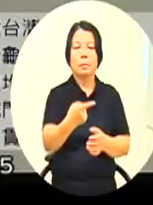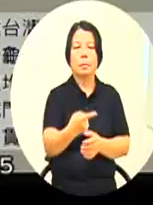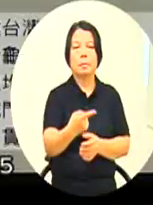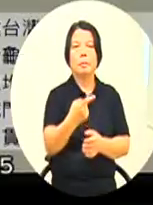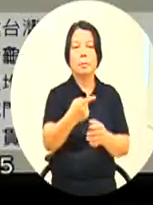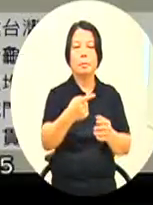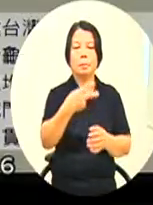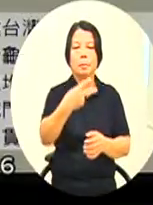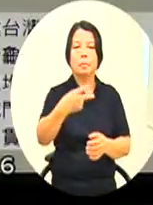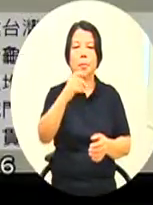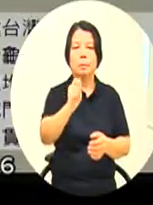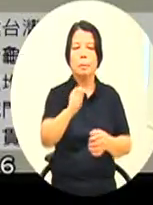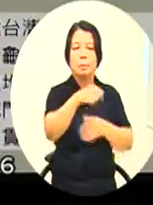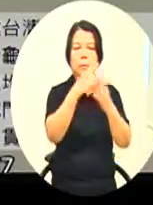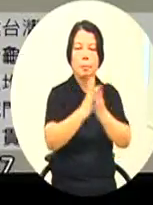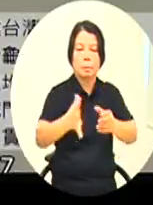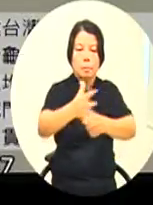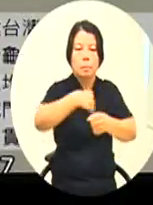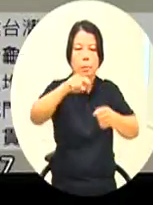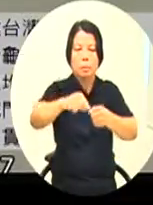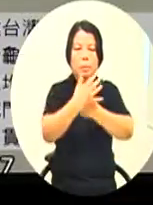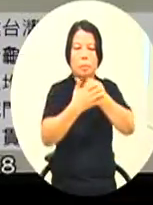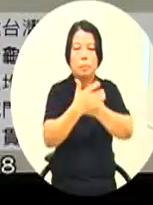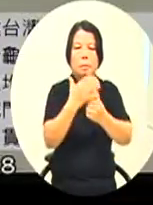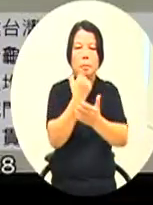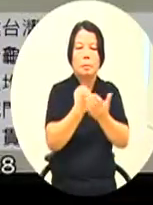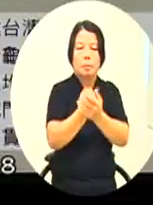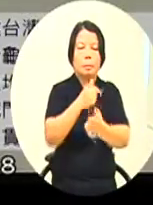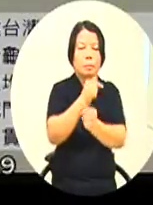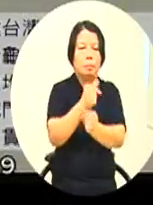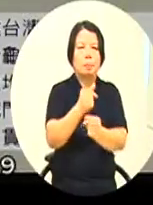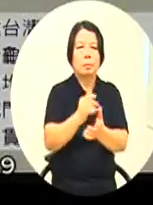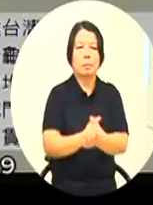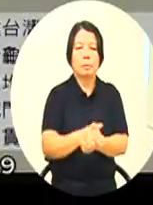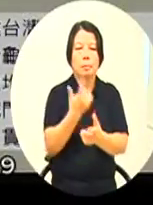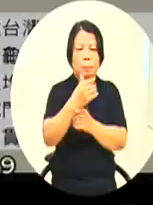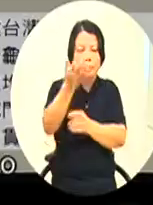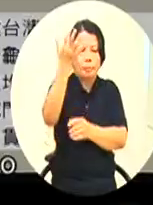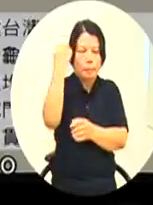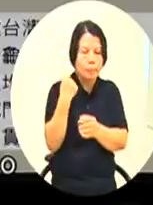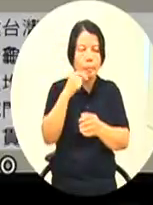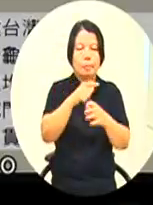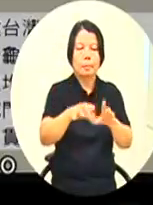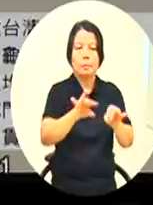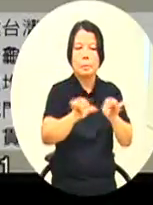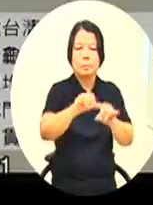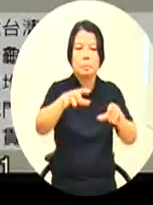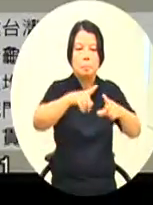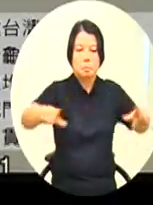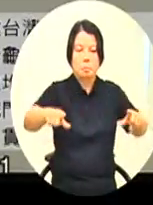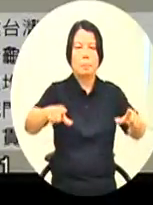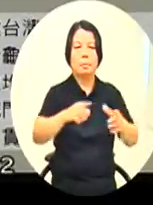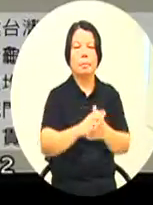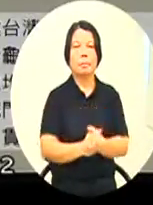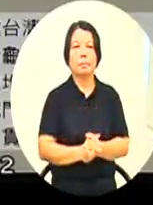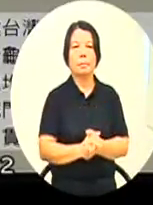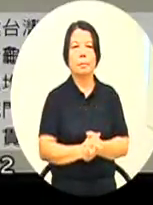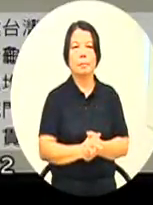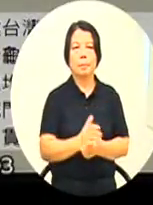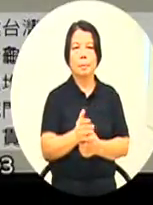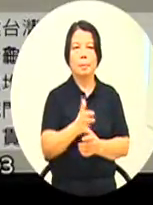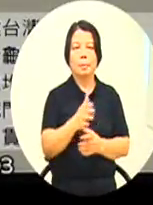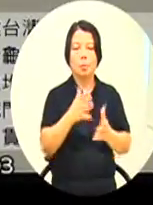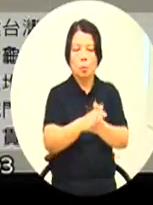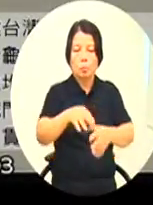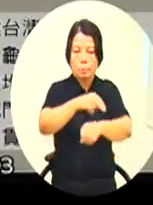那它也是全台目前保存最完整，而且最早面积最大的一个石城。那我们呢拟